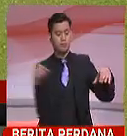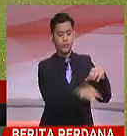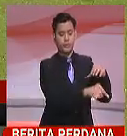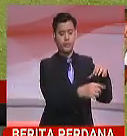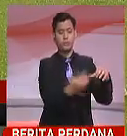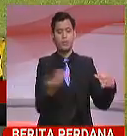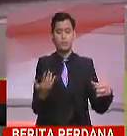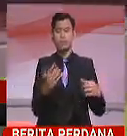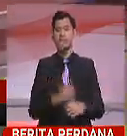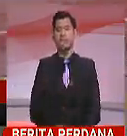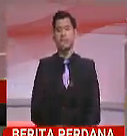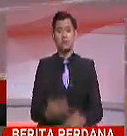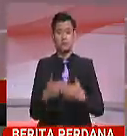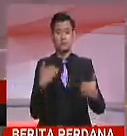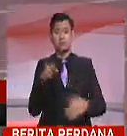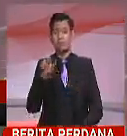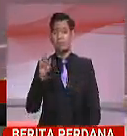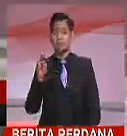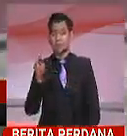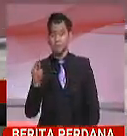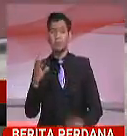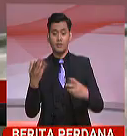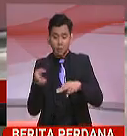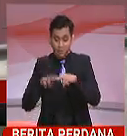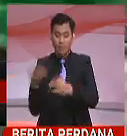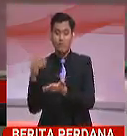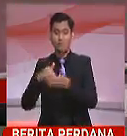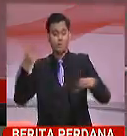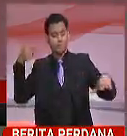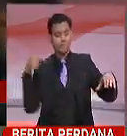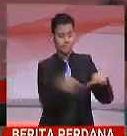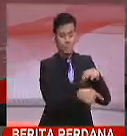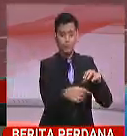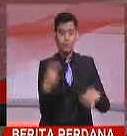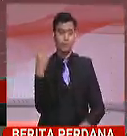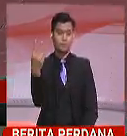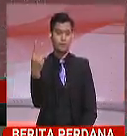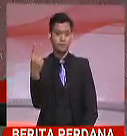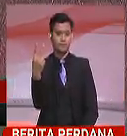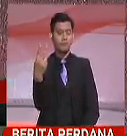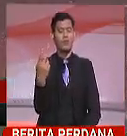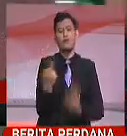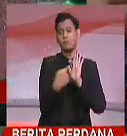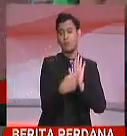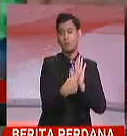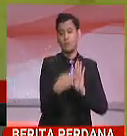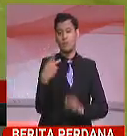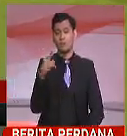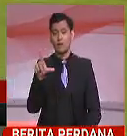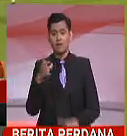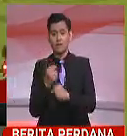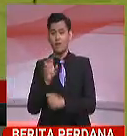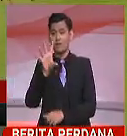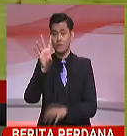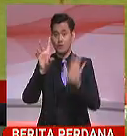pada musim ini sebelum Romain Morales menambah 2 gol lagi di babak kedua. Keputusan itu menyaksikan KL City mengutip 7